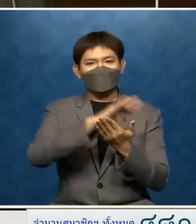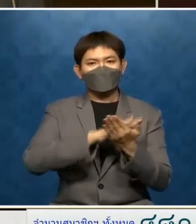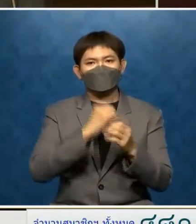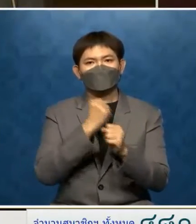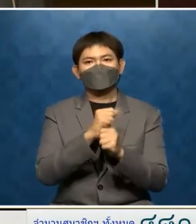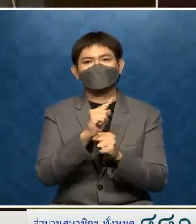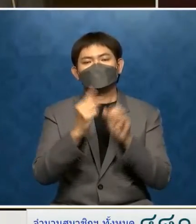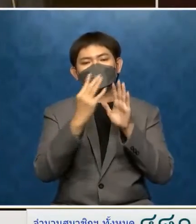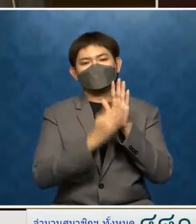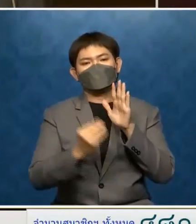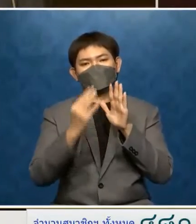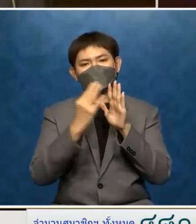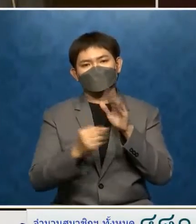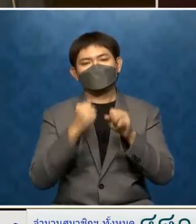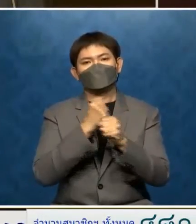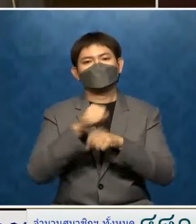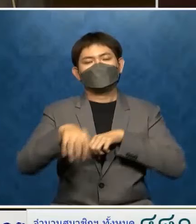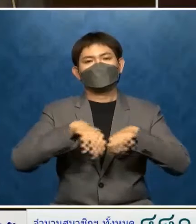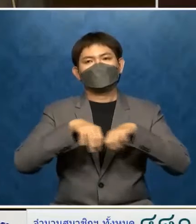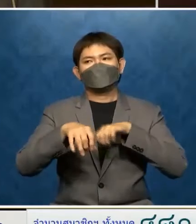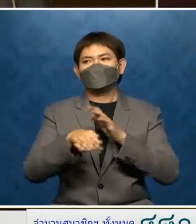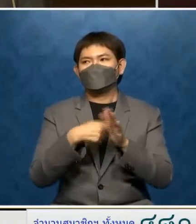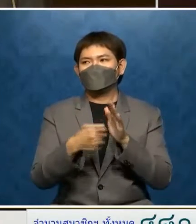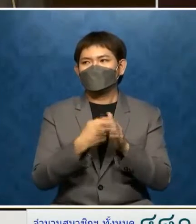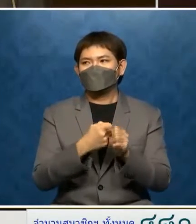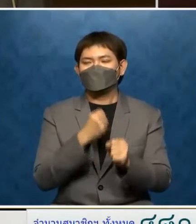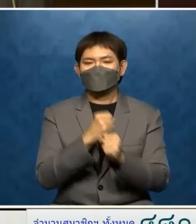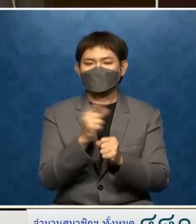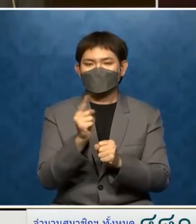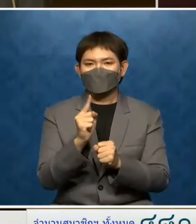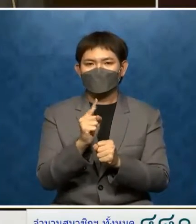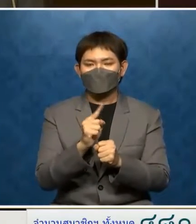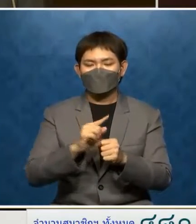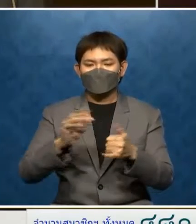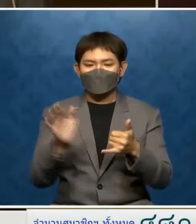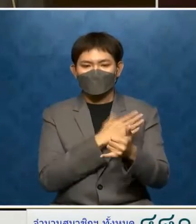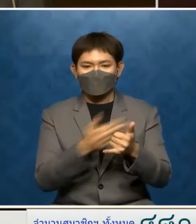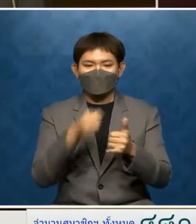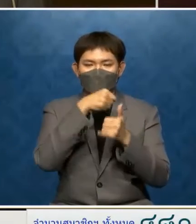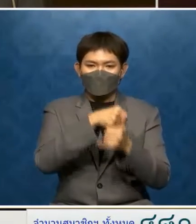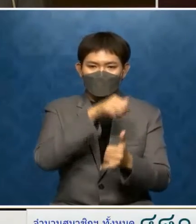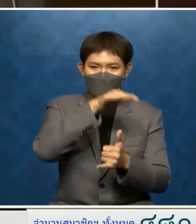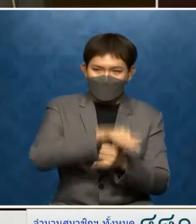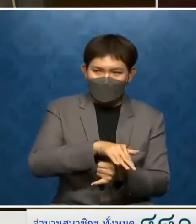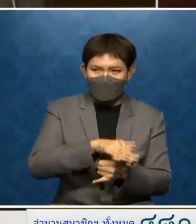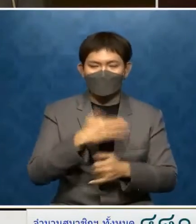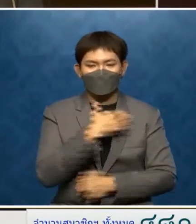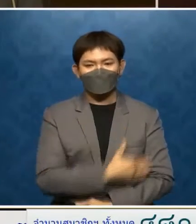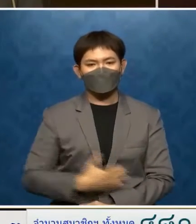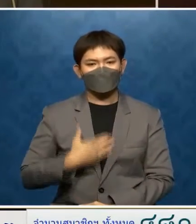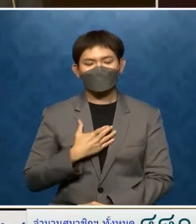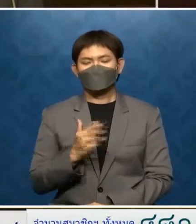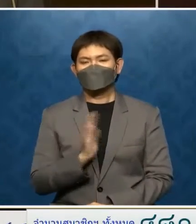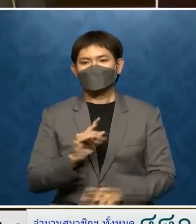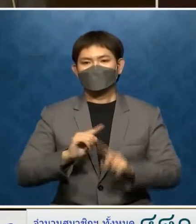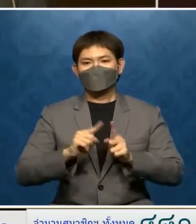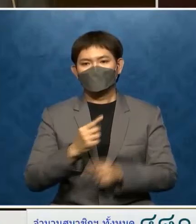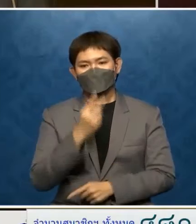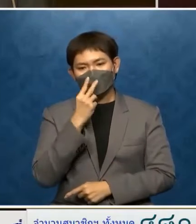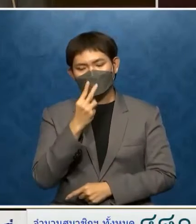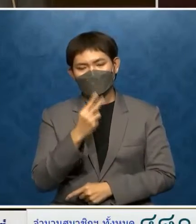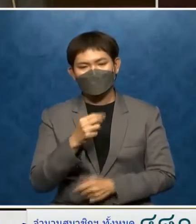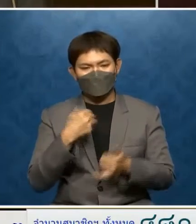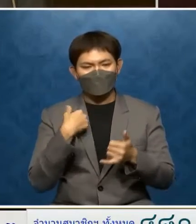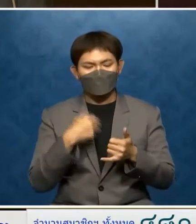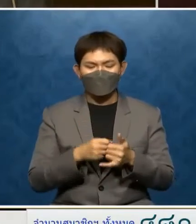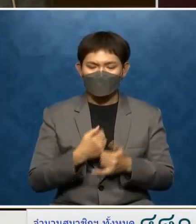อบรมอย่างเป็ระบบเพระการทำร้ายไม่ใชเพระรางกายค่ะทำรายร่างกายอาจะมบาดแพรที่เราเหนได้